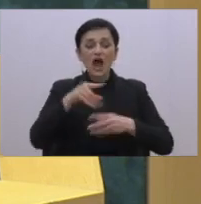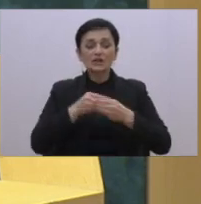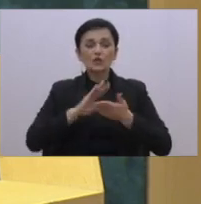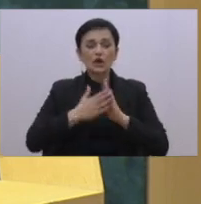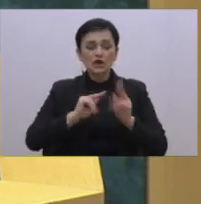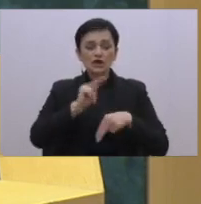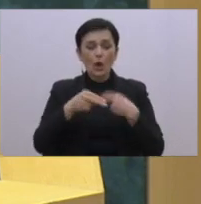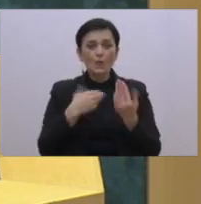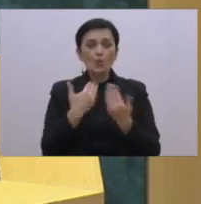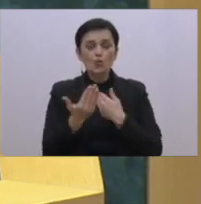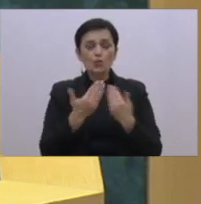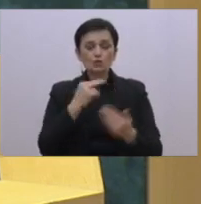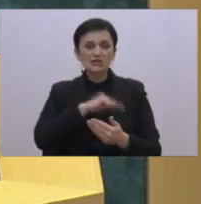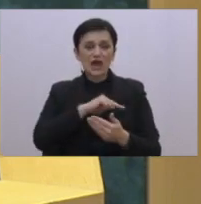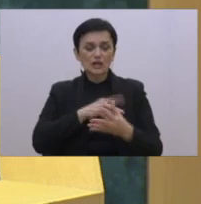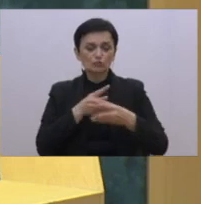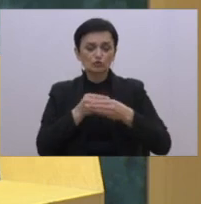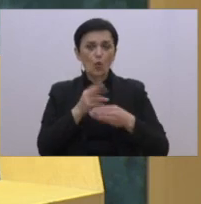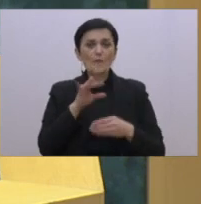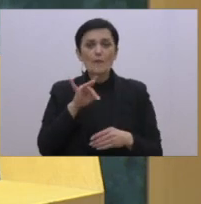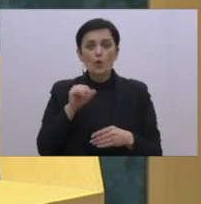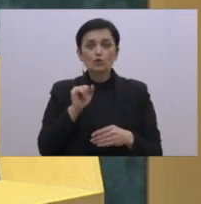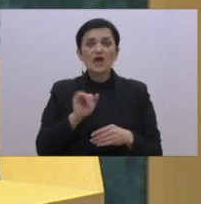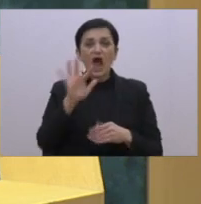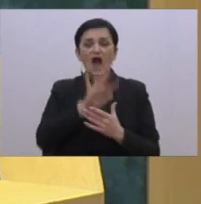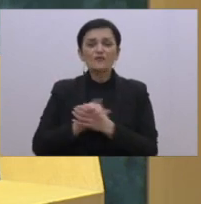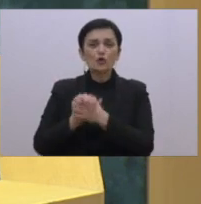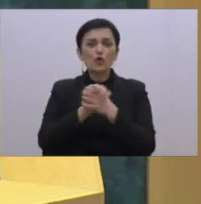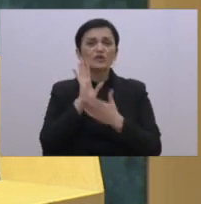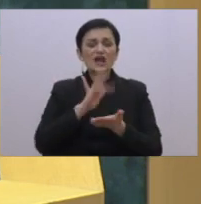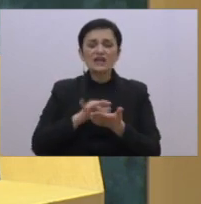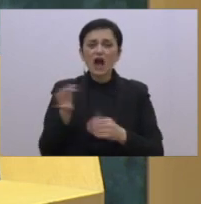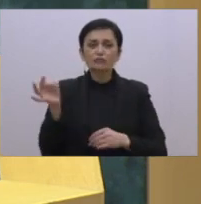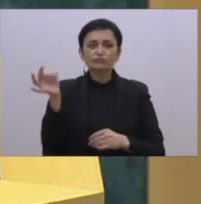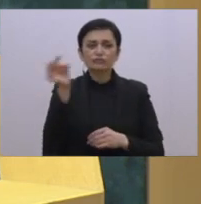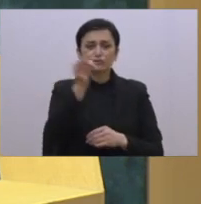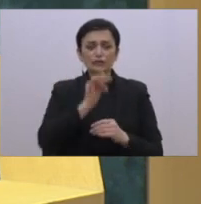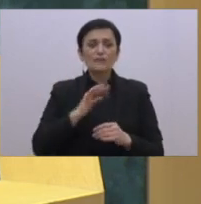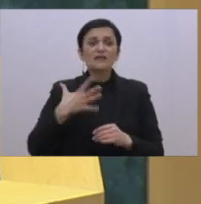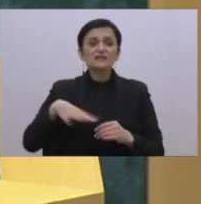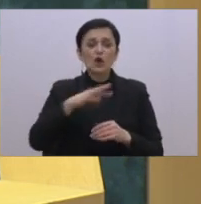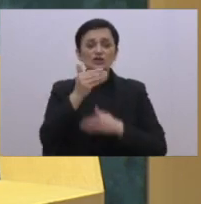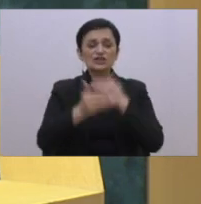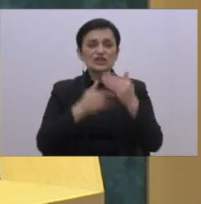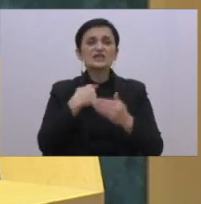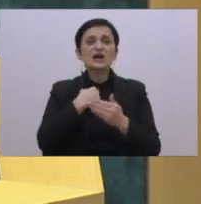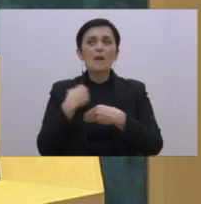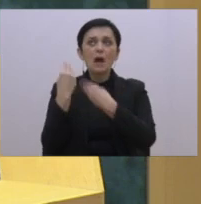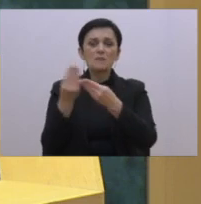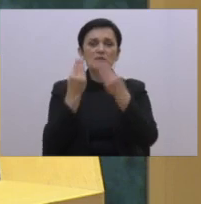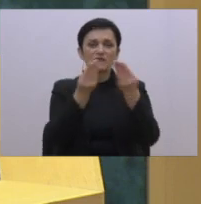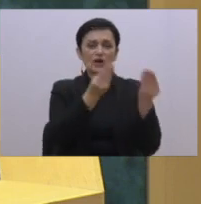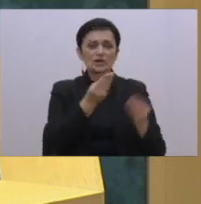გავაფორმეთ ურთიერთთანამშრომლობის მემორანდუმი. შემოიარეთ ევროკავშირის ყველა დედაქალაქი. საქართველოს წინსვლის შესახებ ხმა ვივაწვდეთ